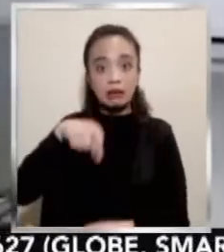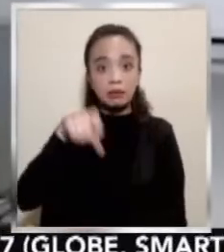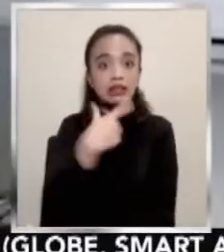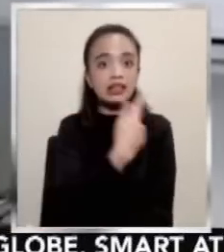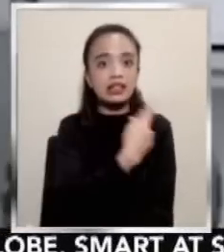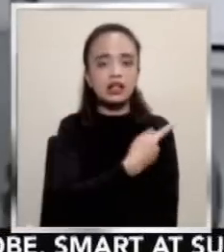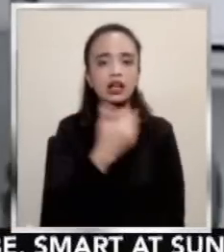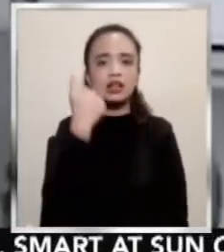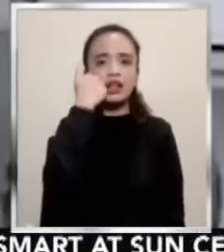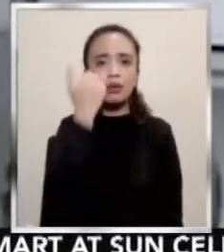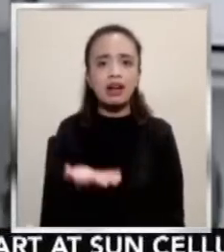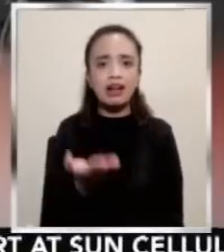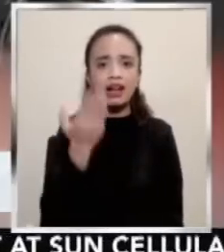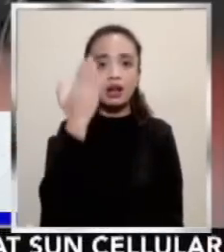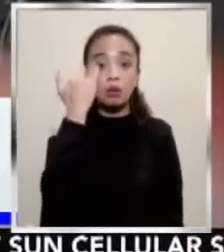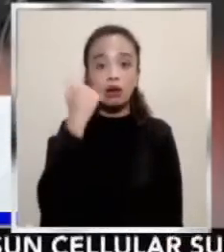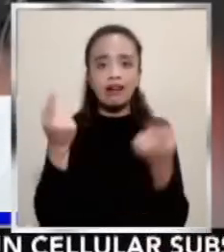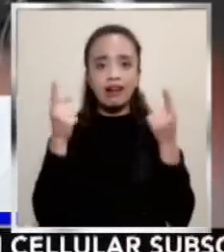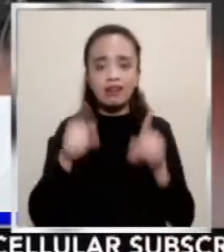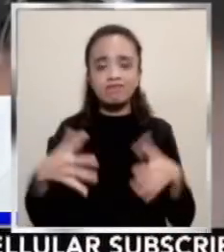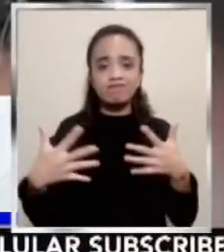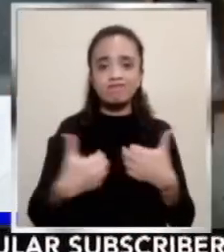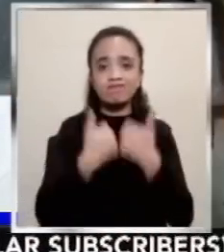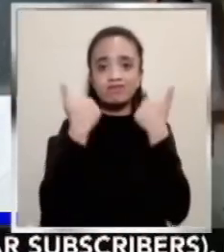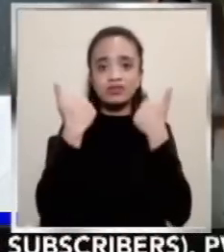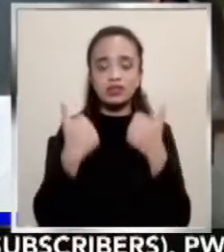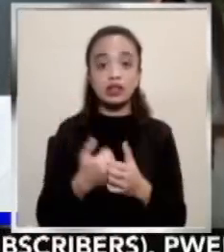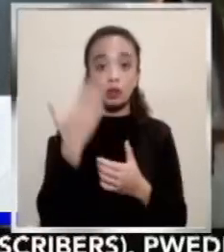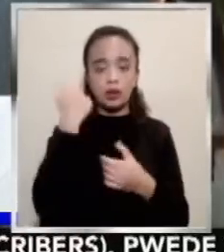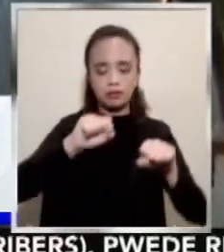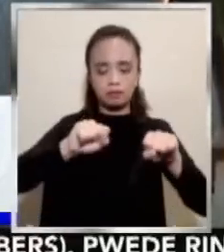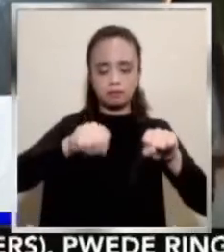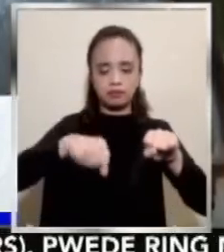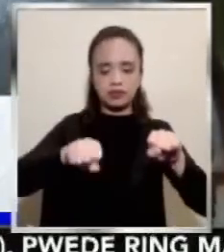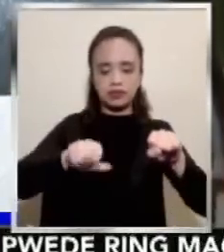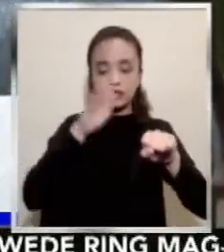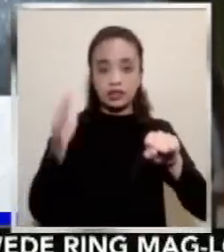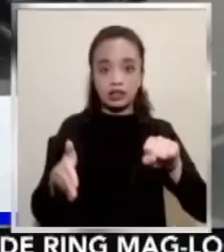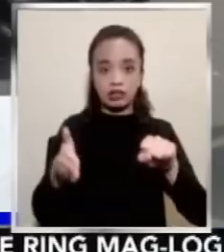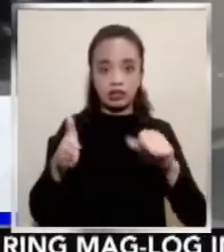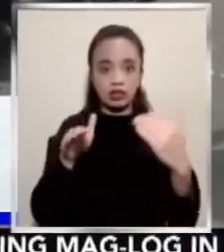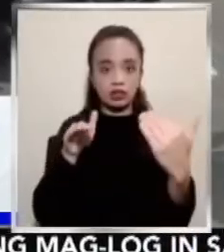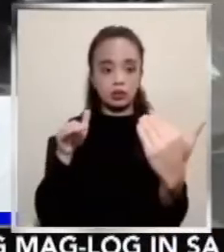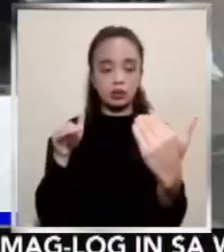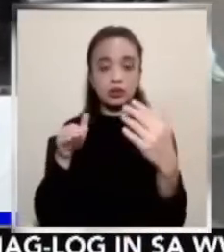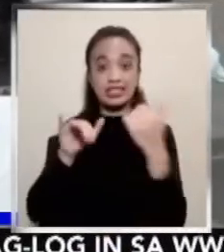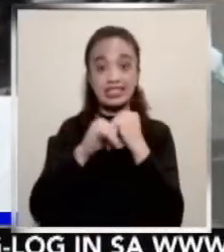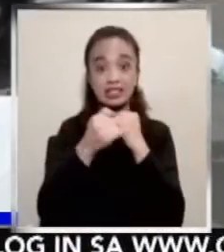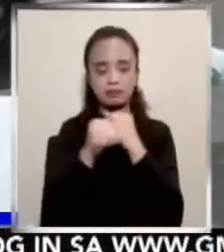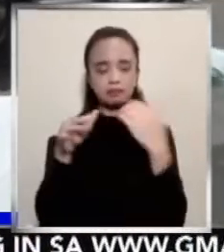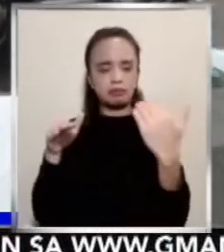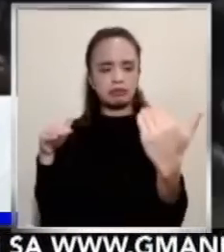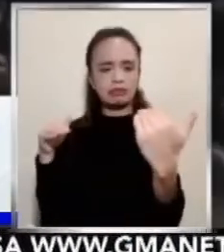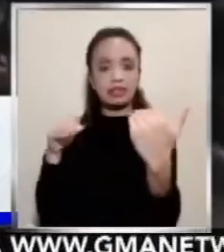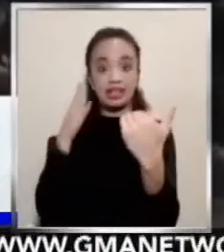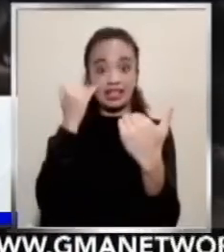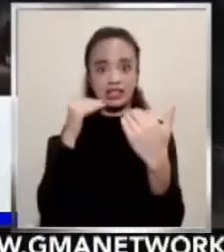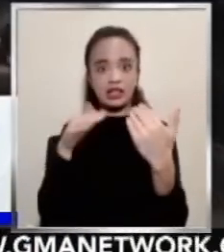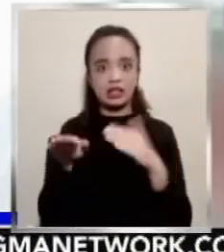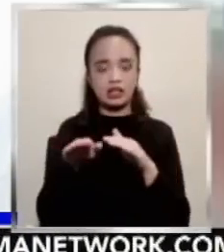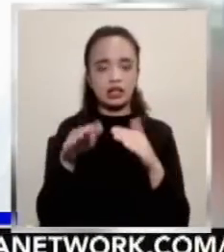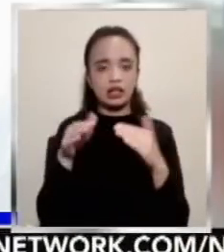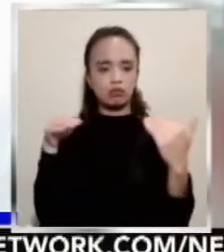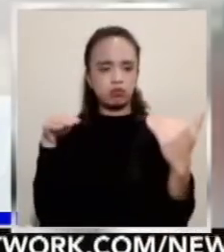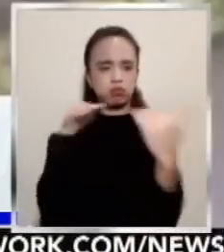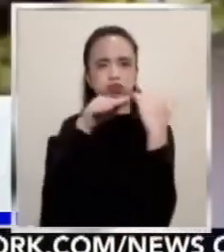isang disgrasya. Ang kanilang sinakyang tricycle sumalpok sa kasalubong na jeep dahil sa nag-overtake umanong pickup truck.